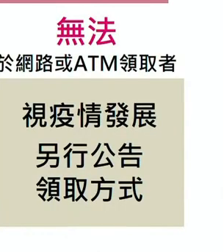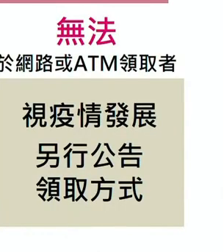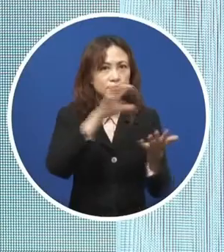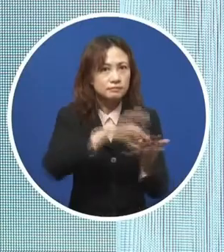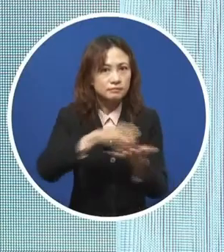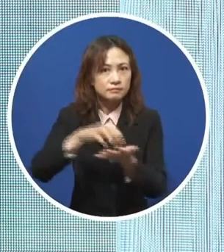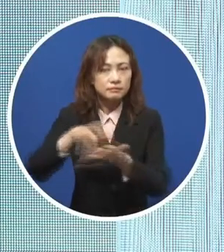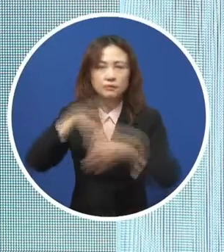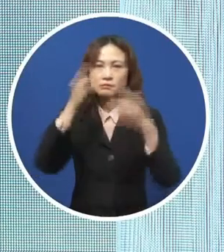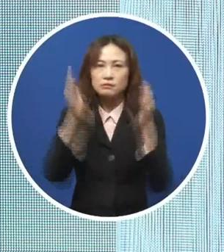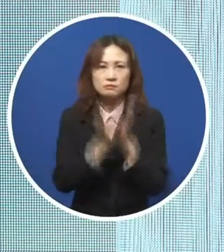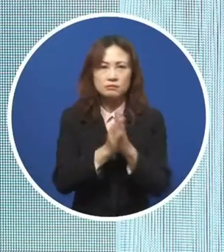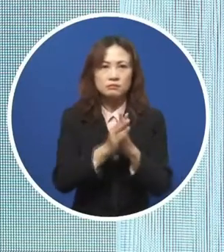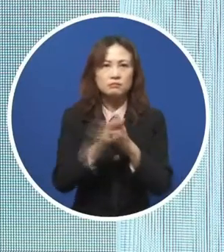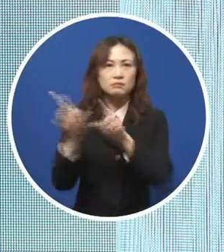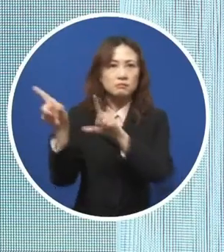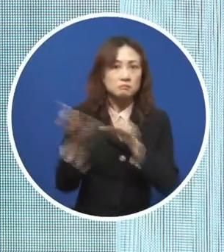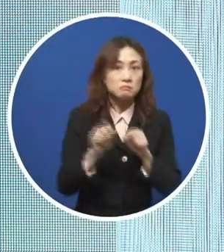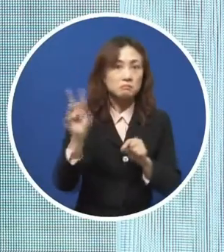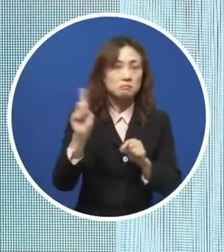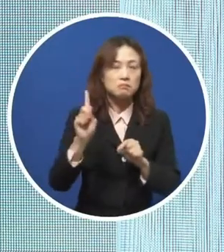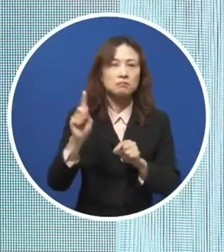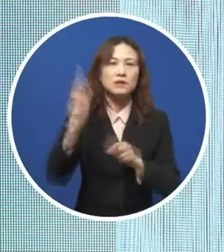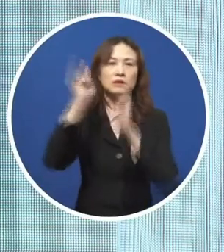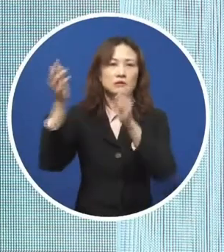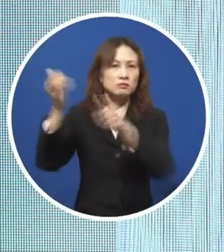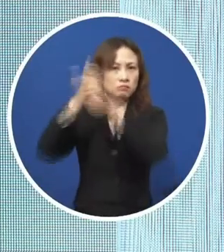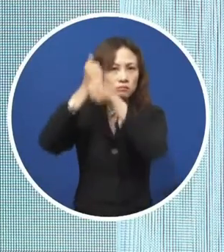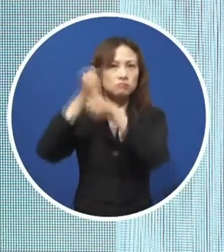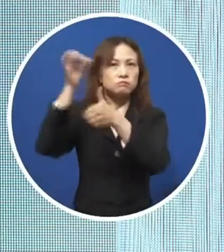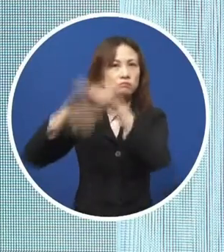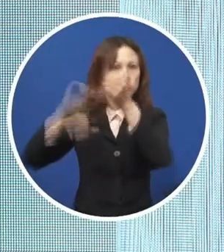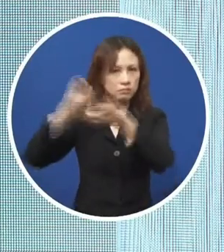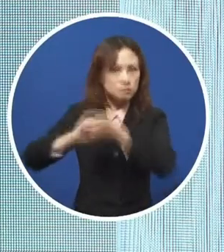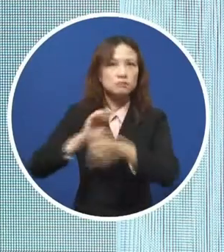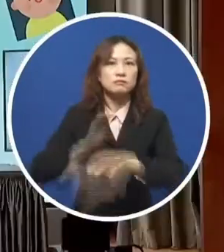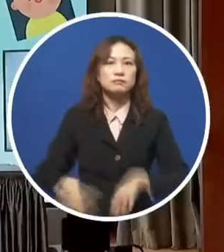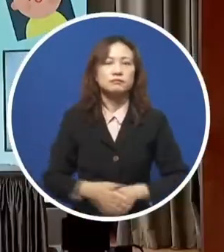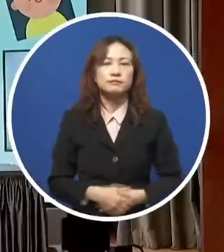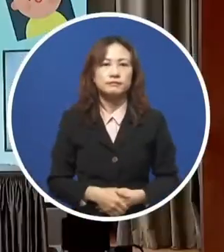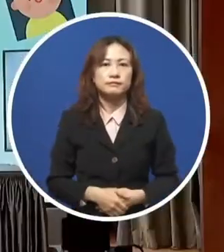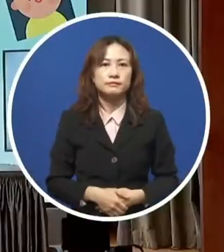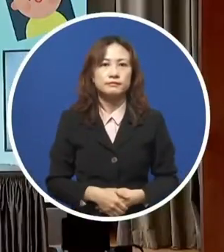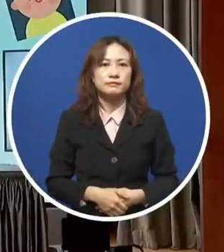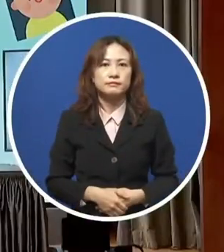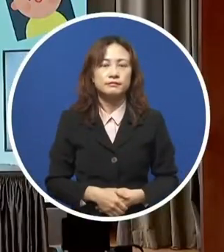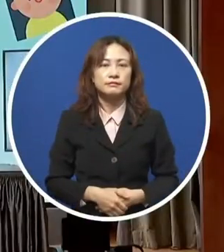请民众，行政院也表示将在防疫等级下降到2级之后，另外公布领位领取办法。